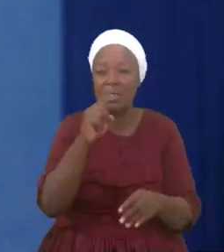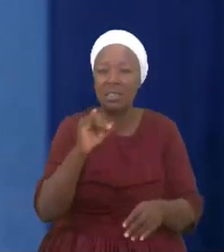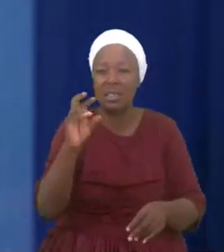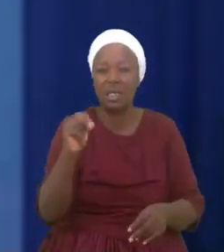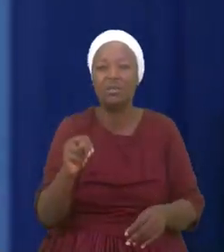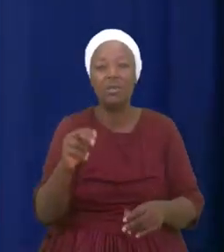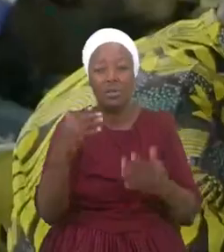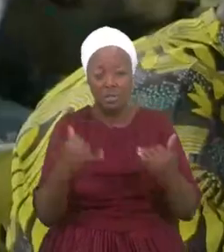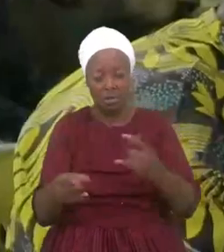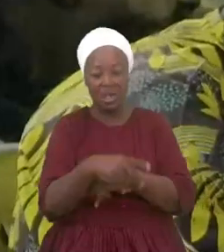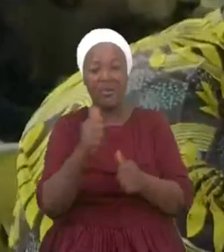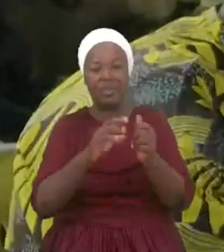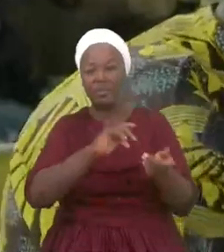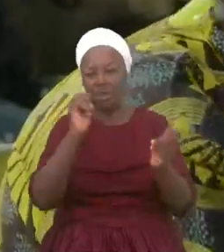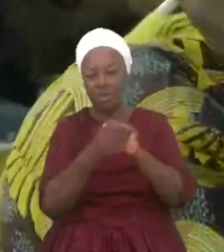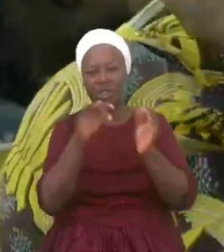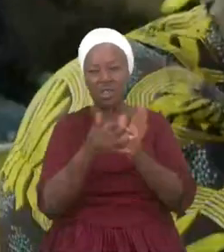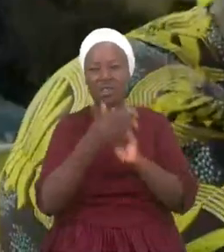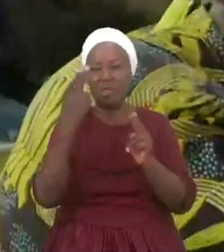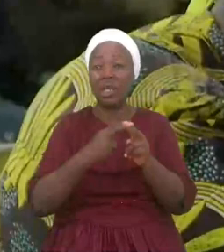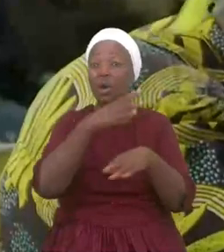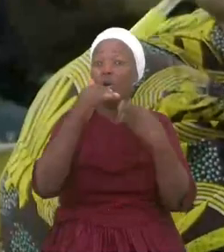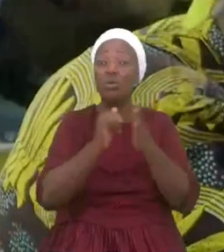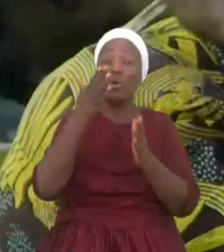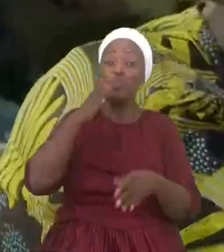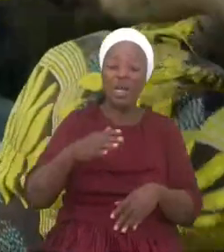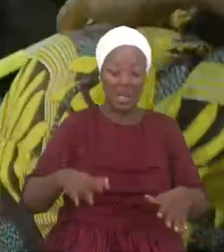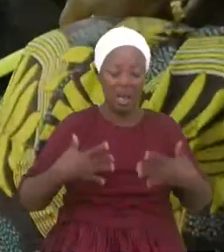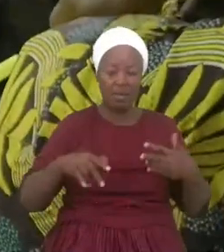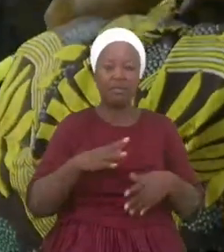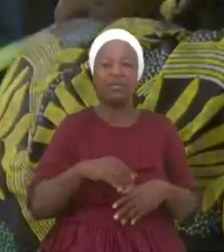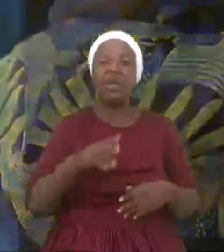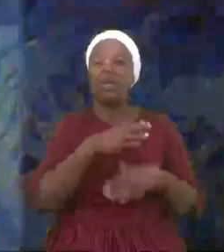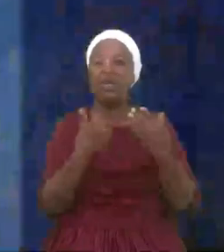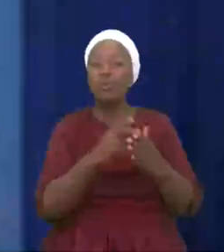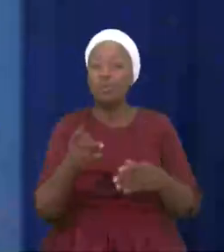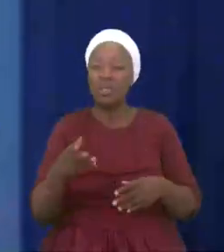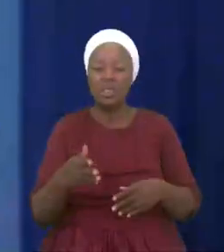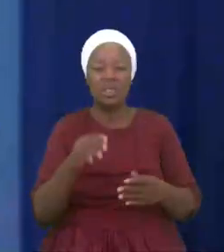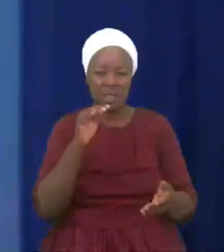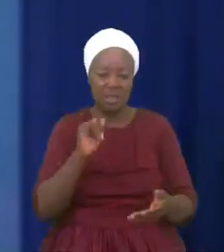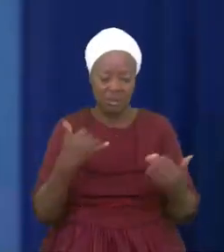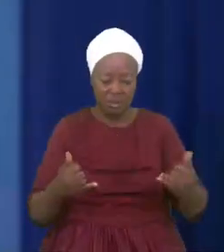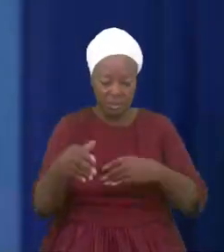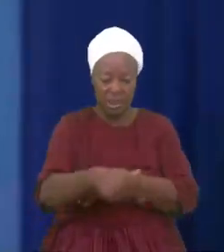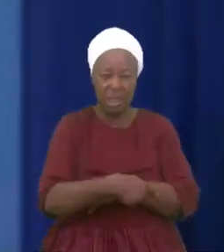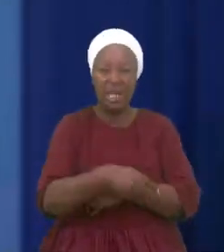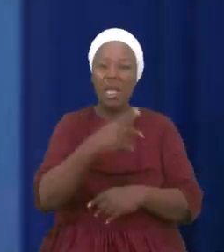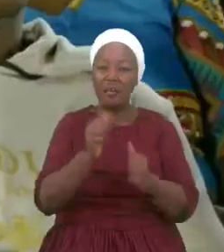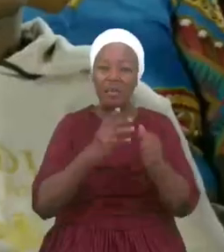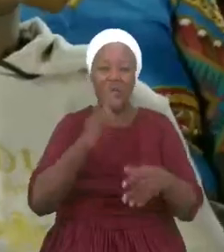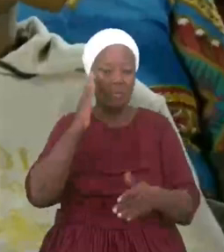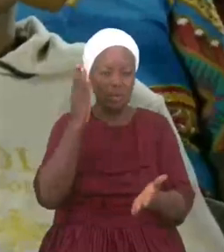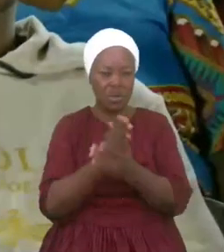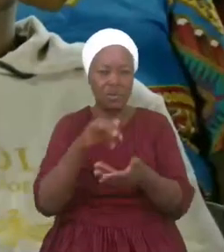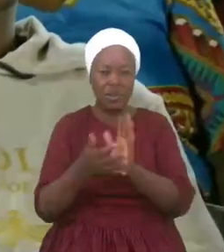et tu l'aimes du Nord tu es un pêcheur à Sion aujourd'hui tout va changer tout cette rime que